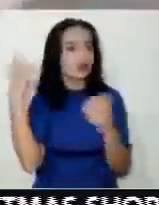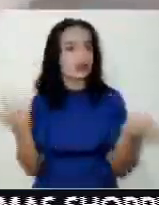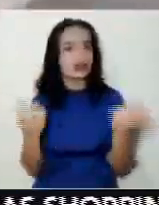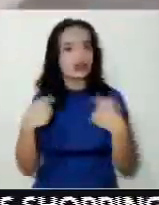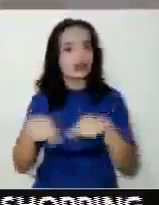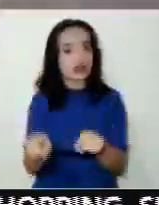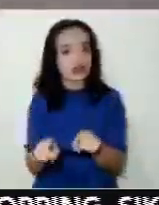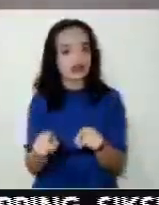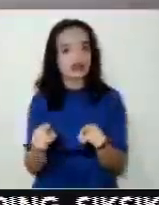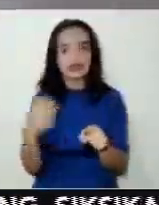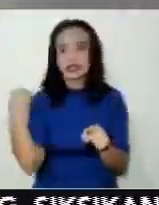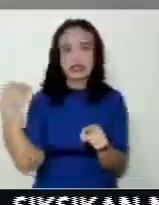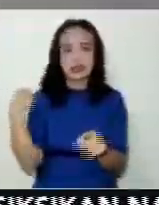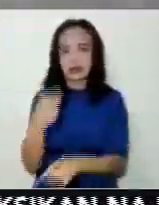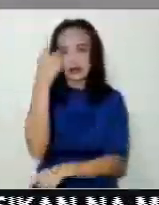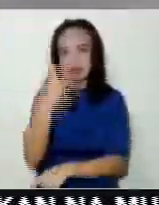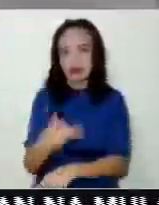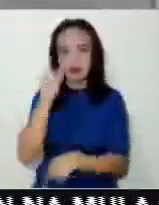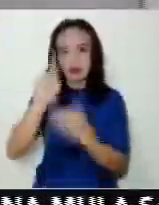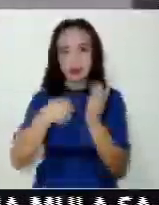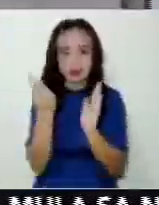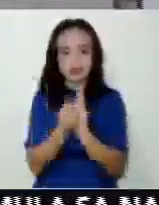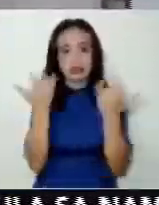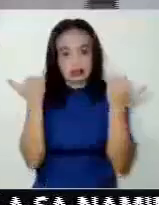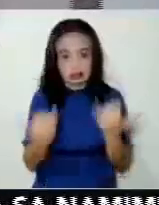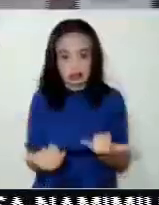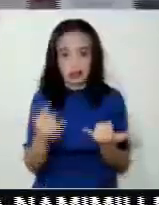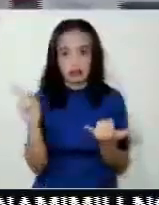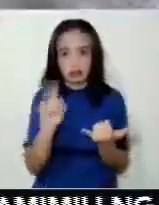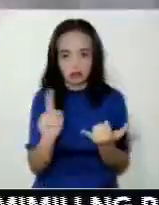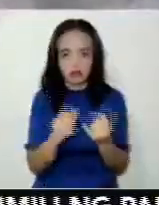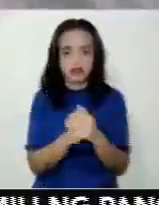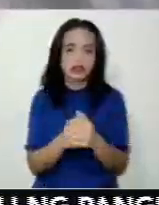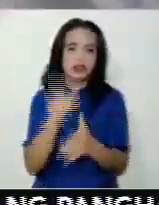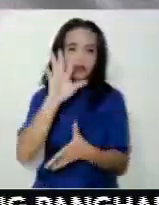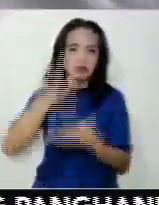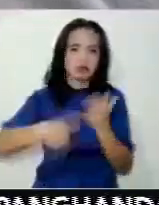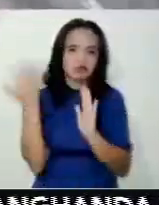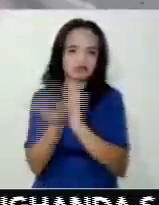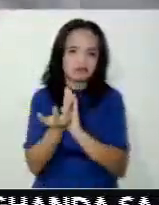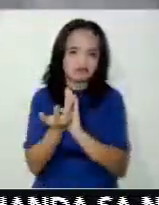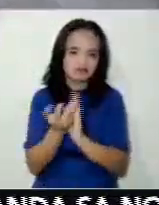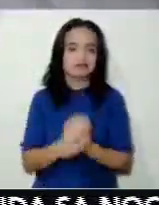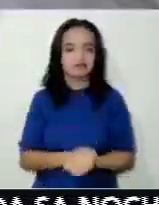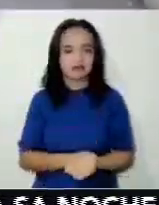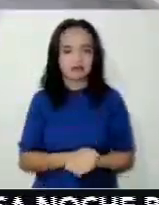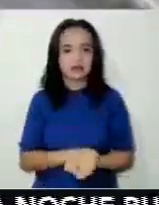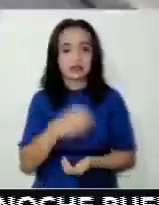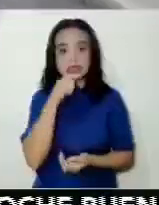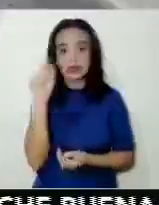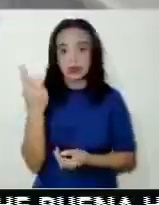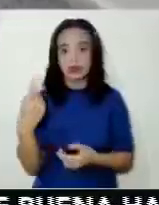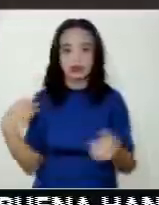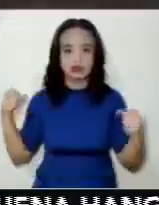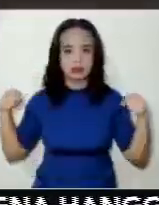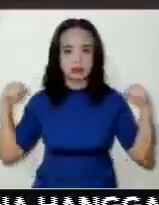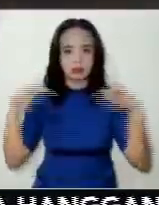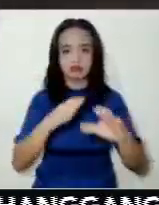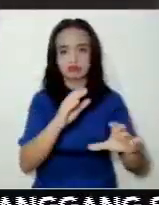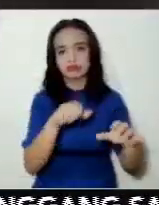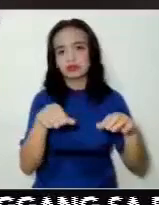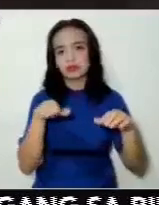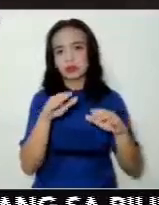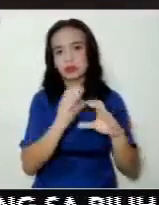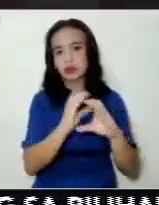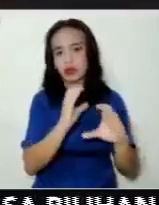kalahating oras tumatagal, ngayon ay inabot na raw ng 5 oras. Bukod sa dagsa ng mga sasakyan, sabi ng DPWH,